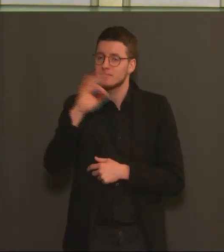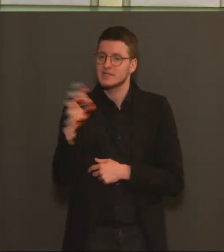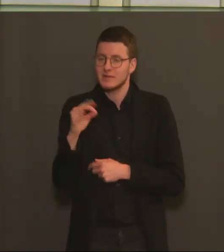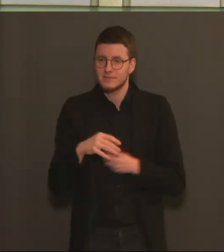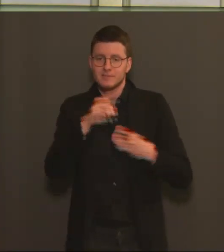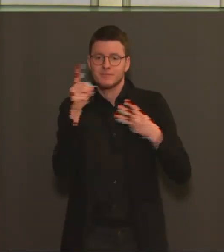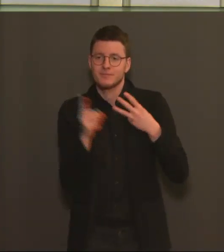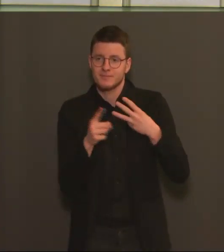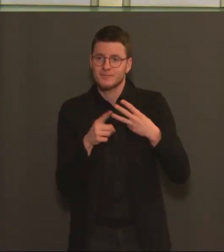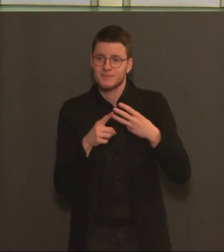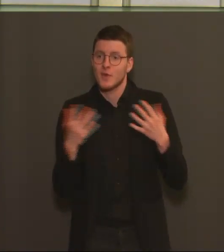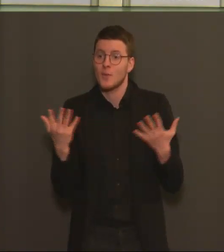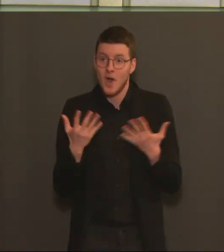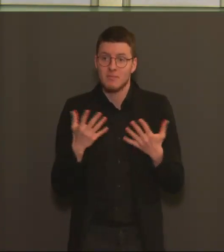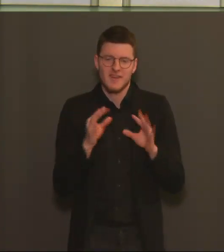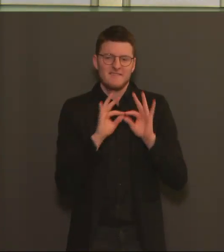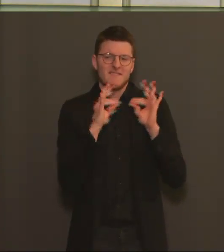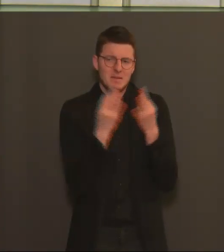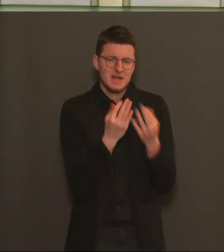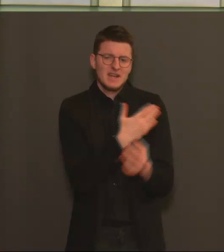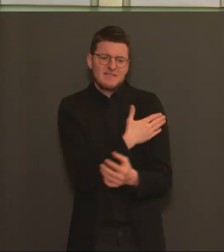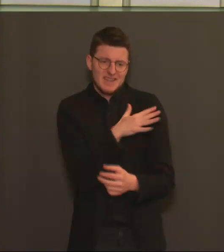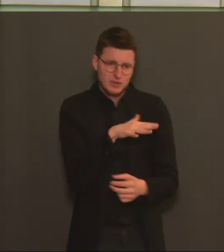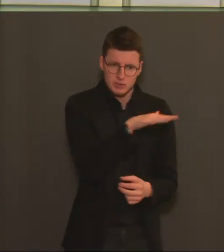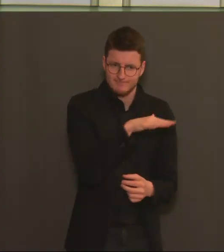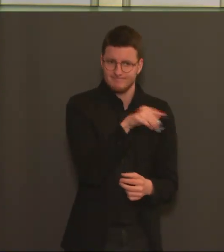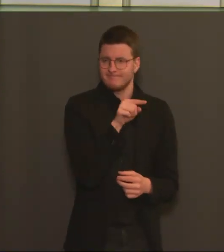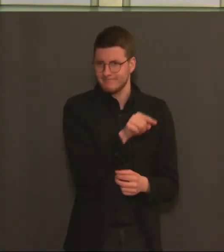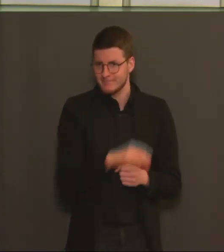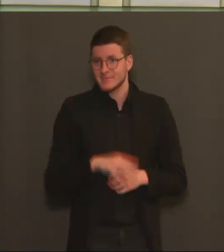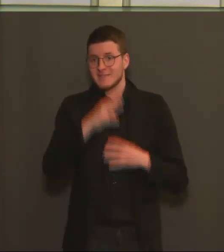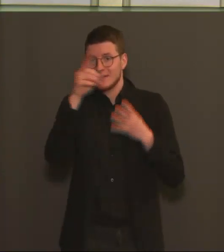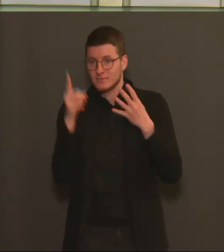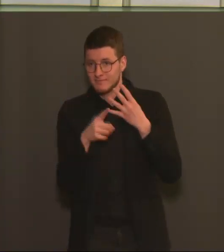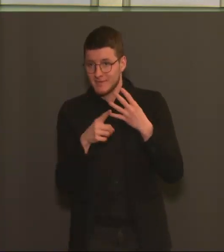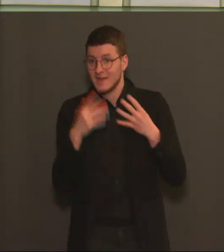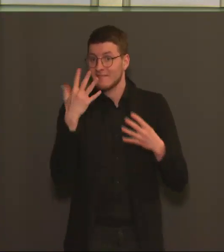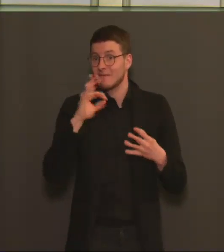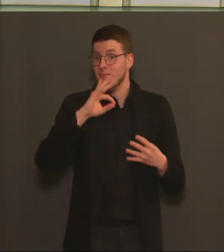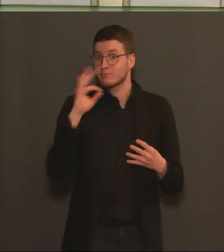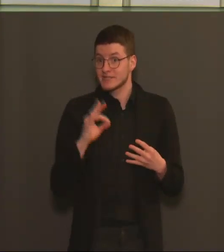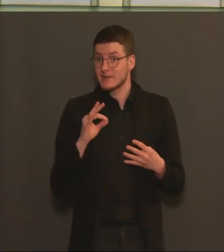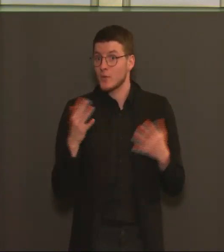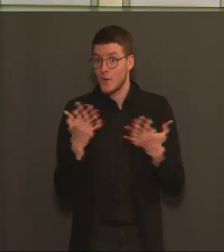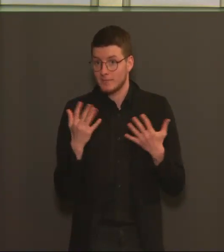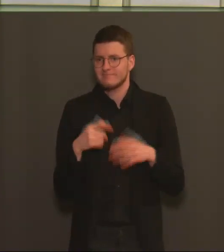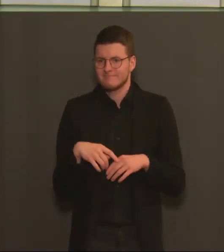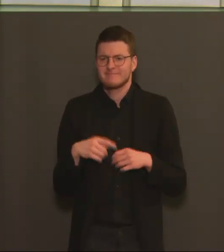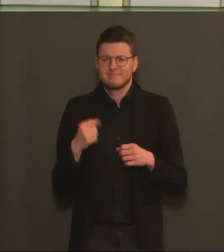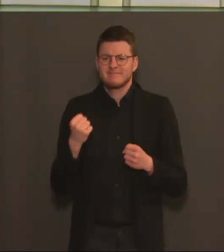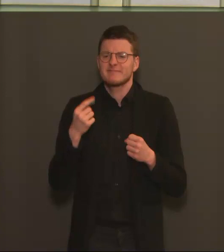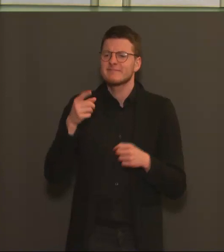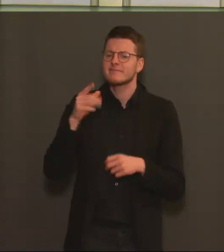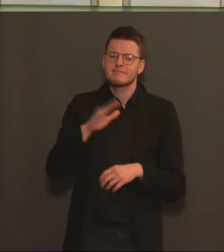worden opgelopen bij familie of vrienden. 5% van de besmettingen vinden plaats tijdens activiteiten onder